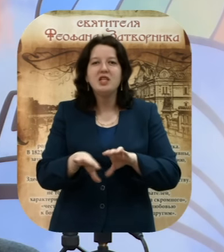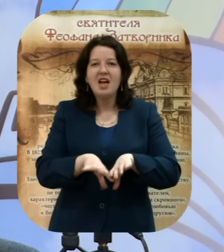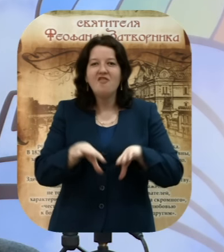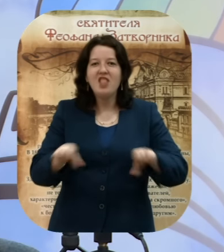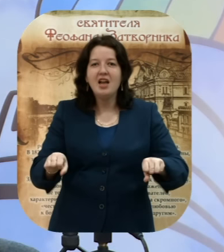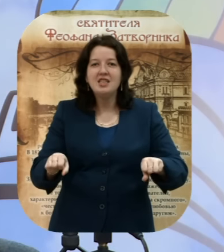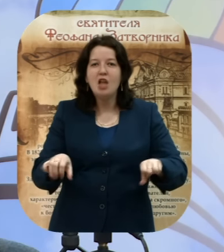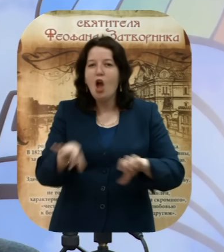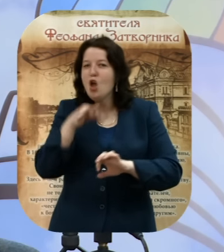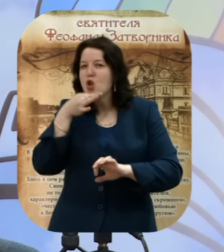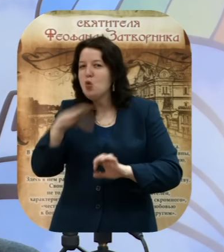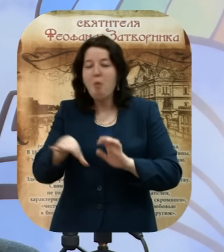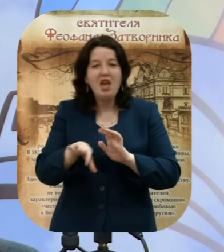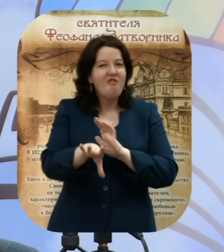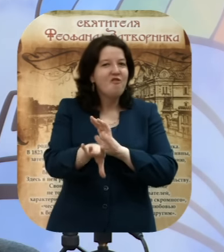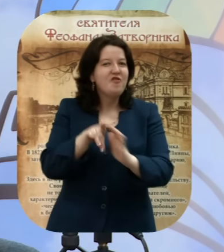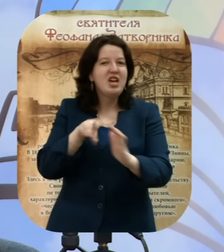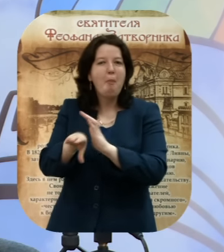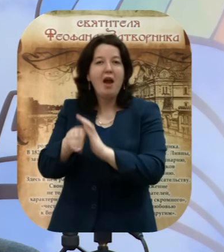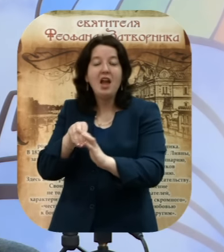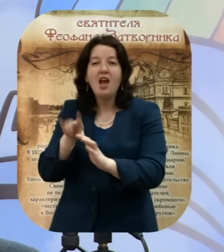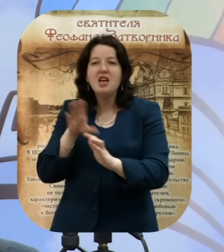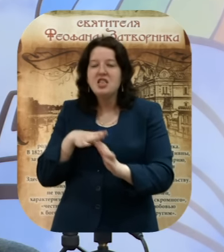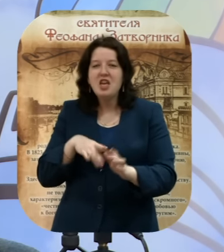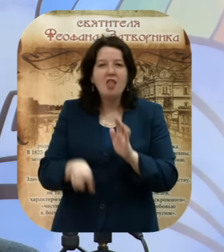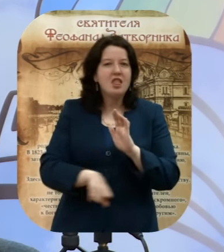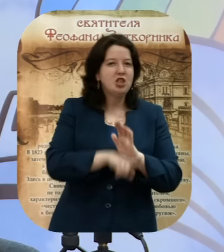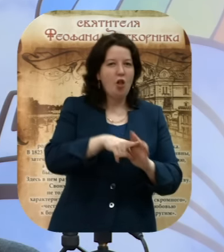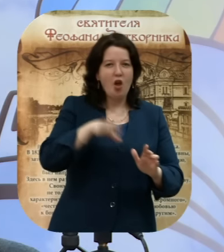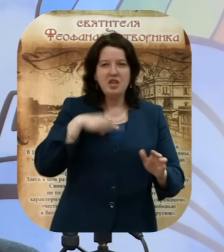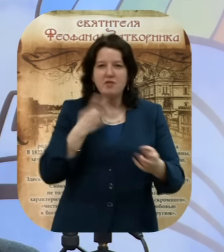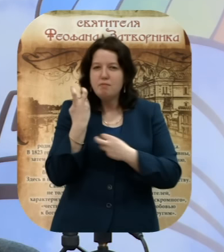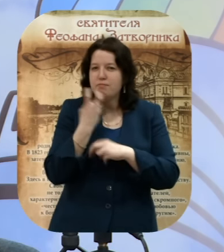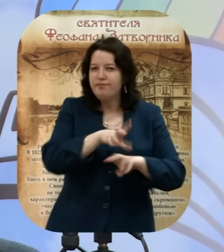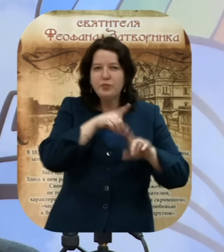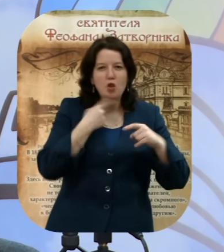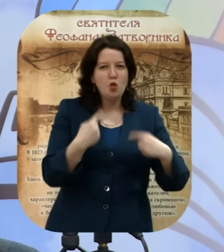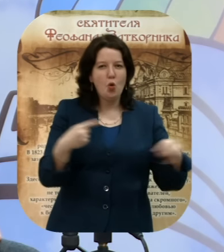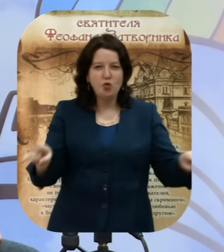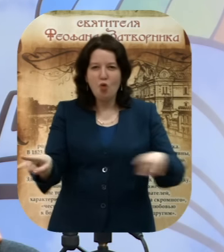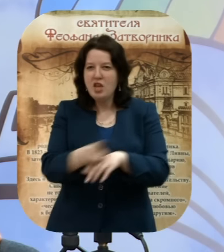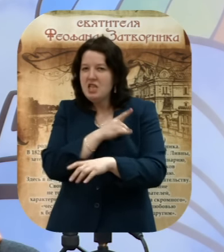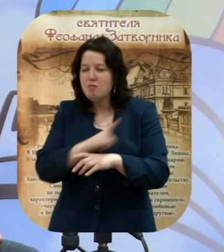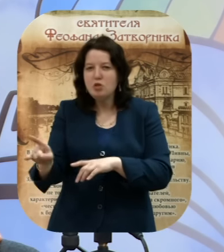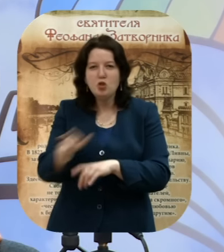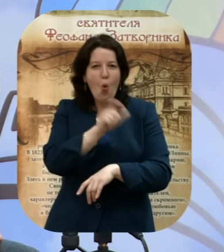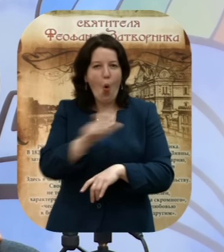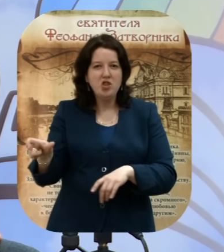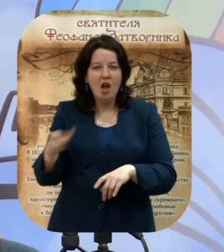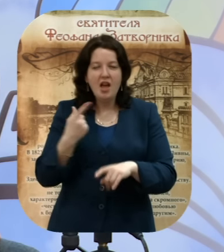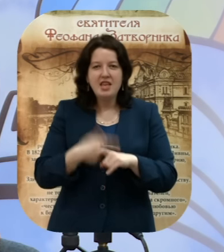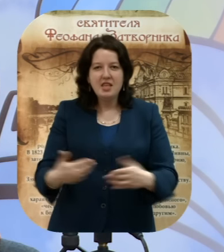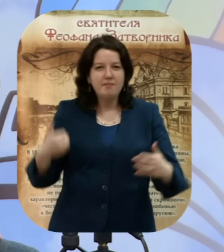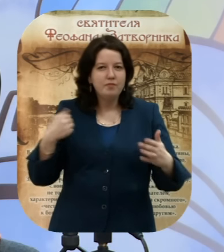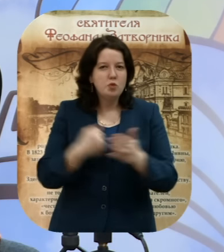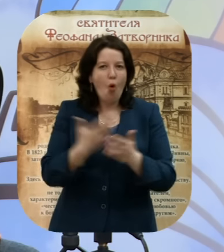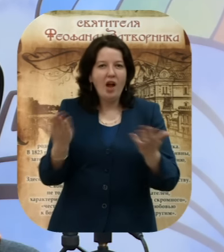– и началось. И проклинают друг друга, и лгут. И доходит до